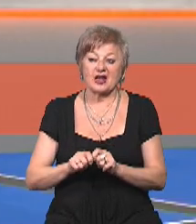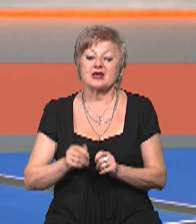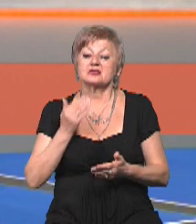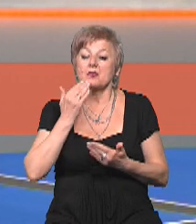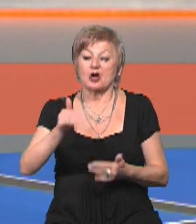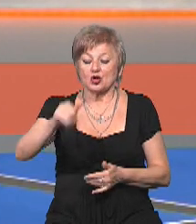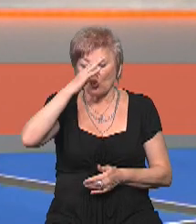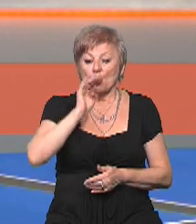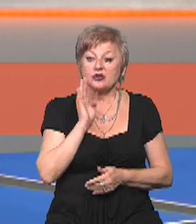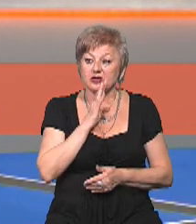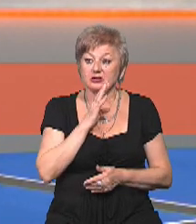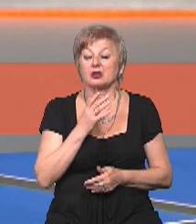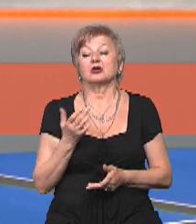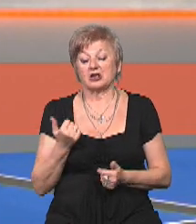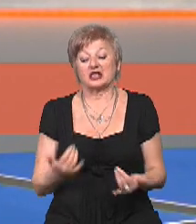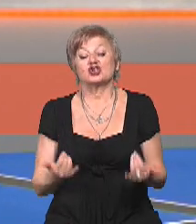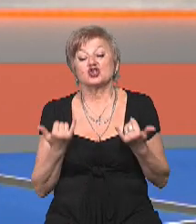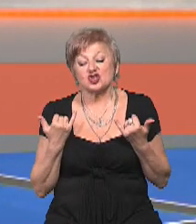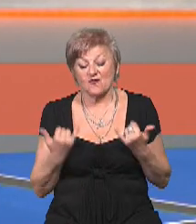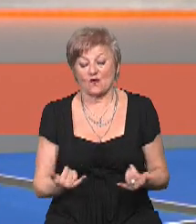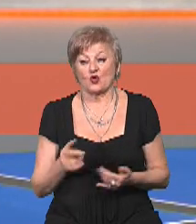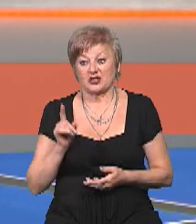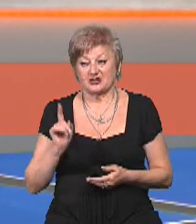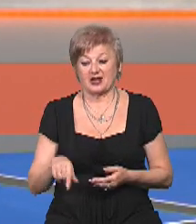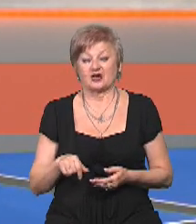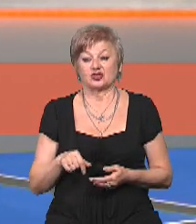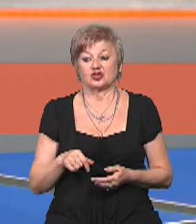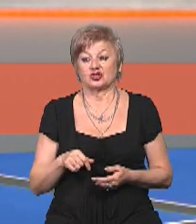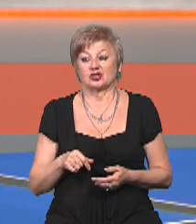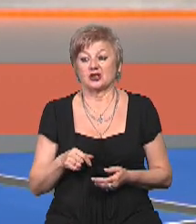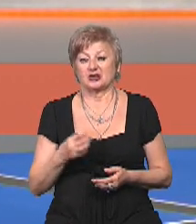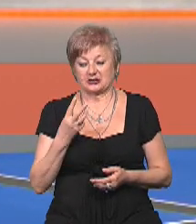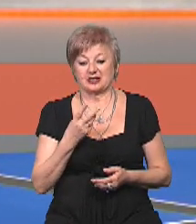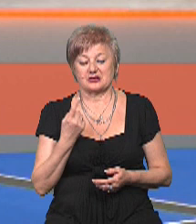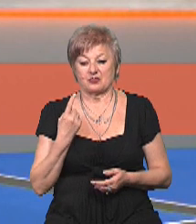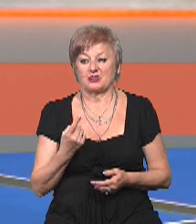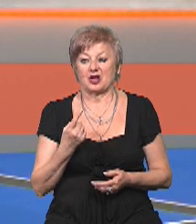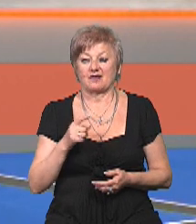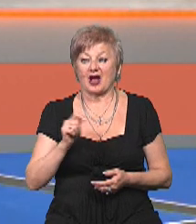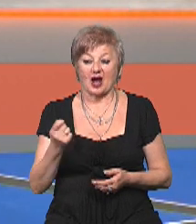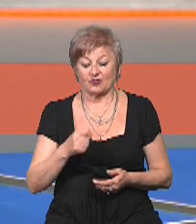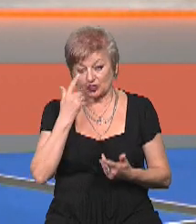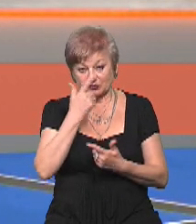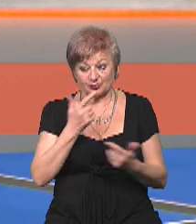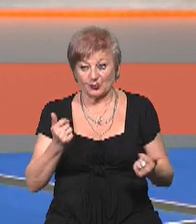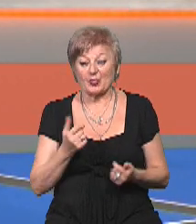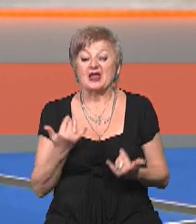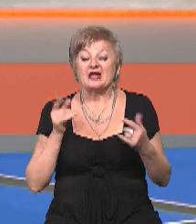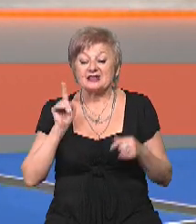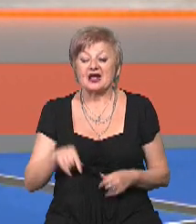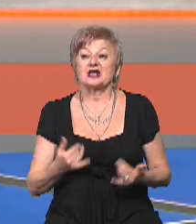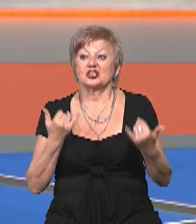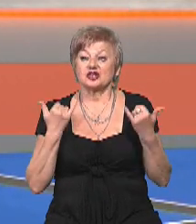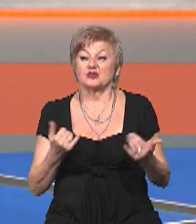батьків, і батьки навіть сьогодні, от ми надали інформацію 31 серпня, навіть сьогодні